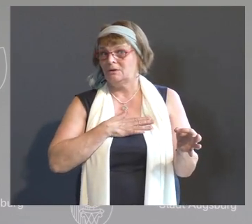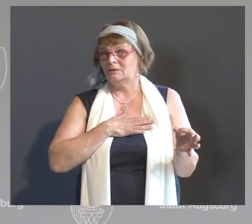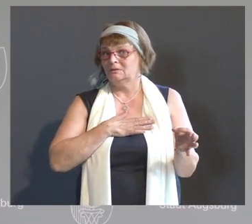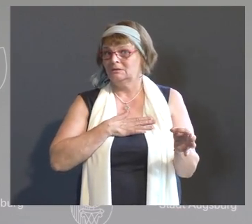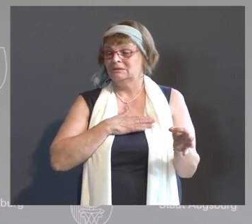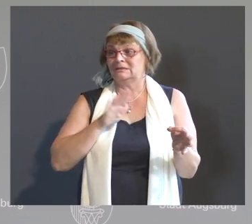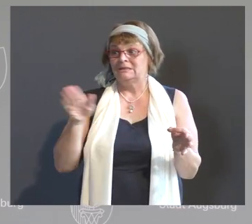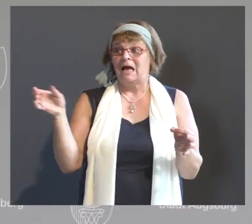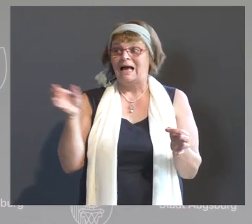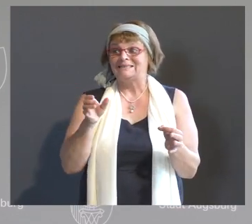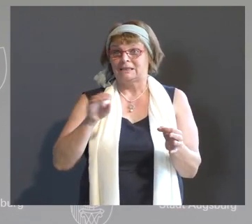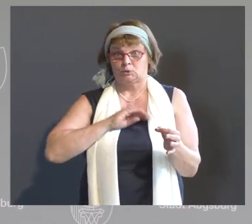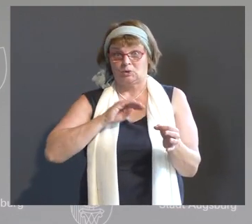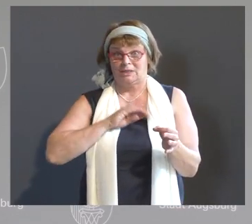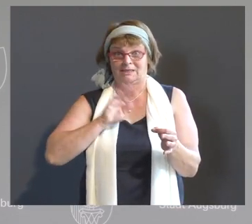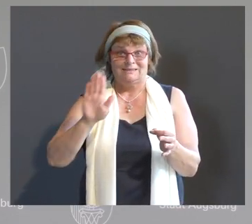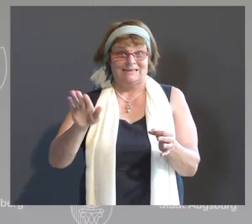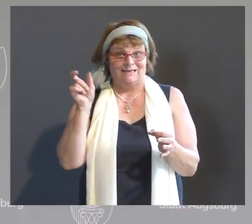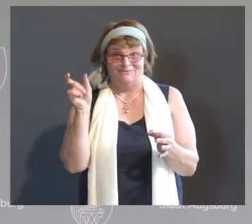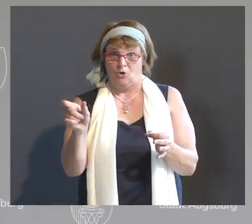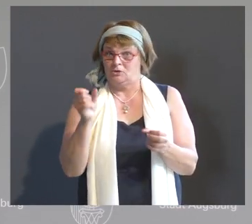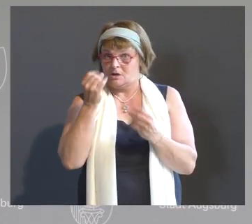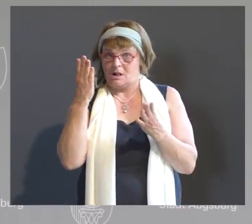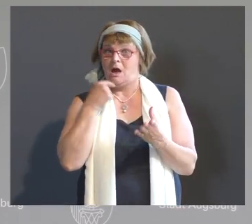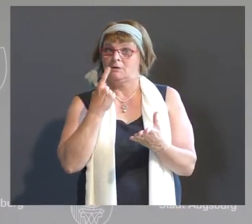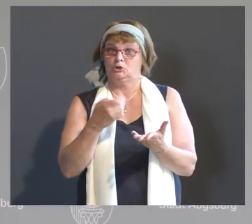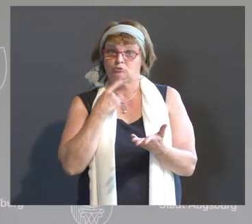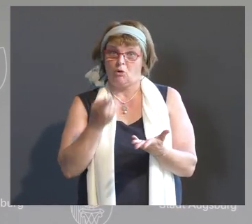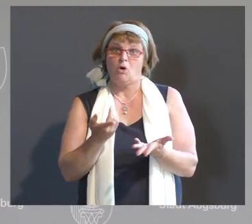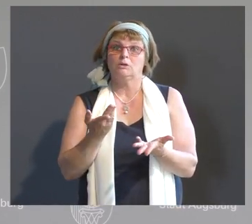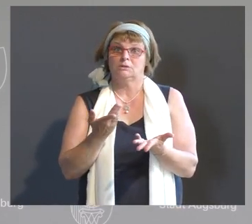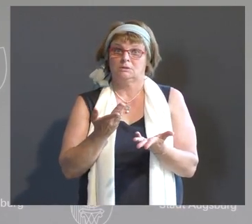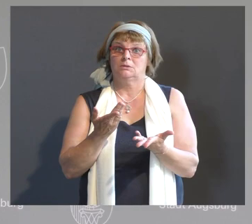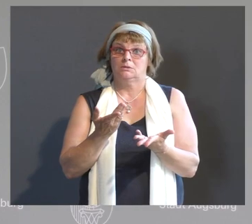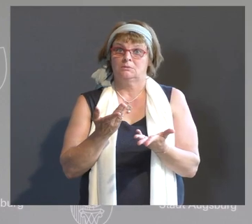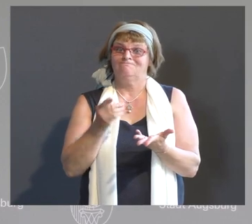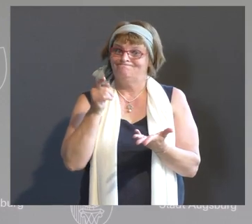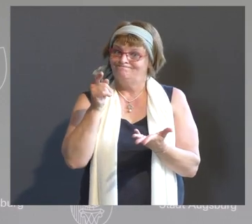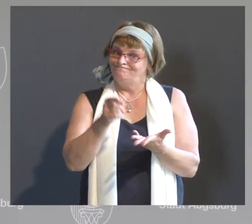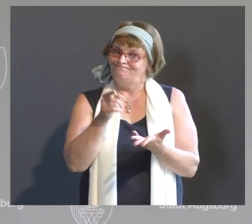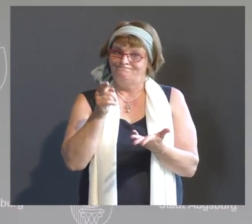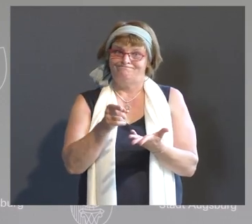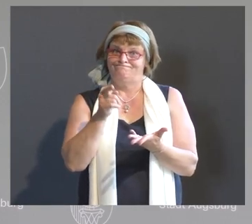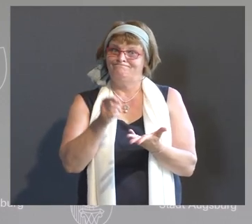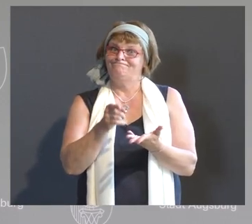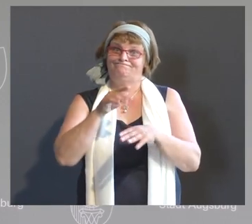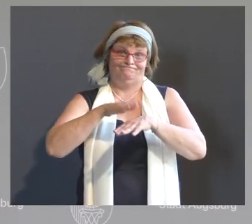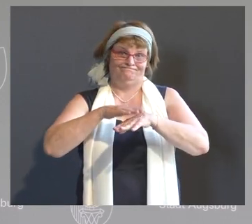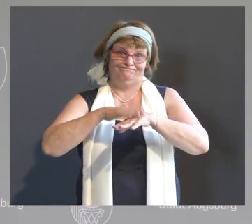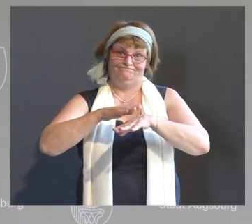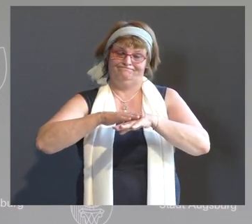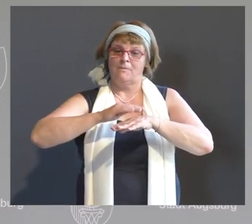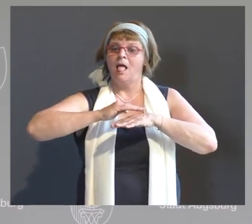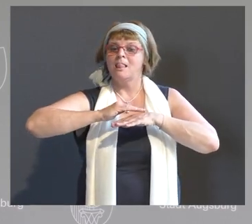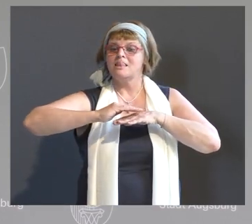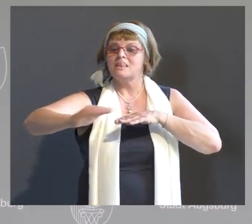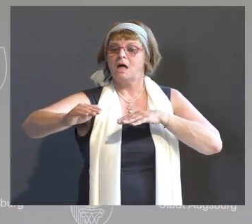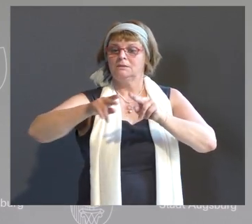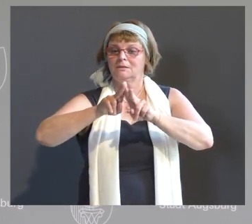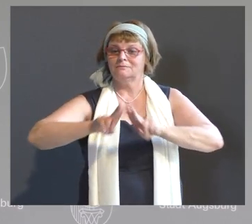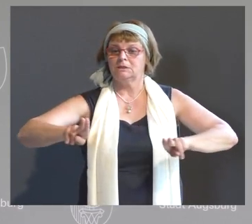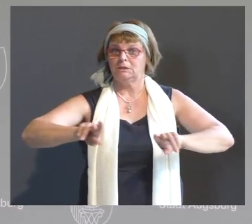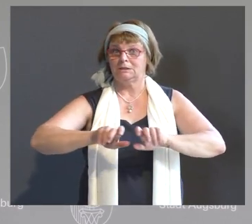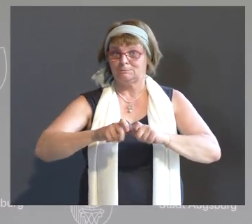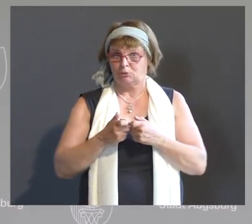waren ganz eindeutig. Der sagt, das Ganze ist ein Landfriedensbruch jedenfalls. Und es